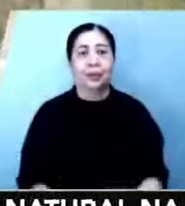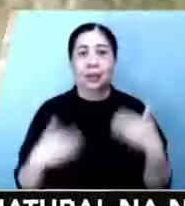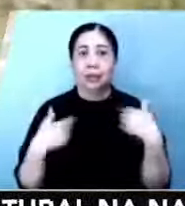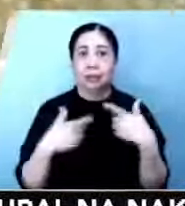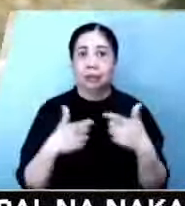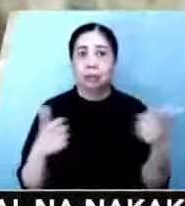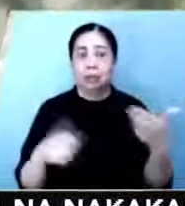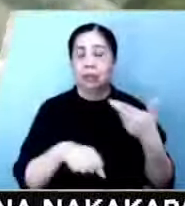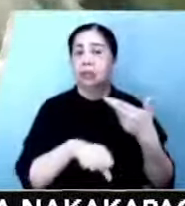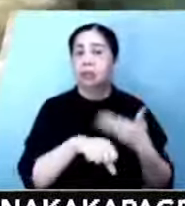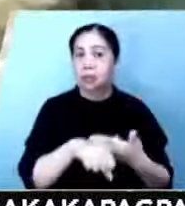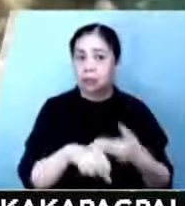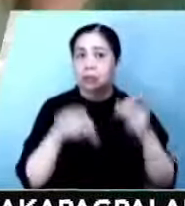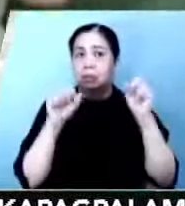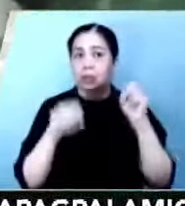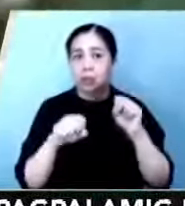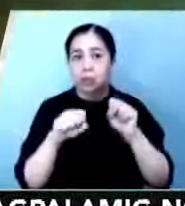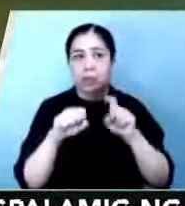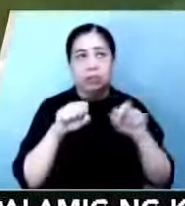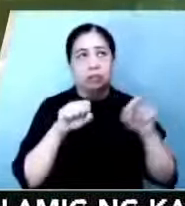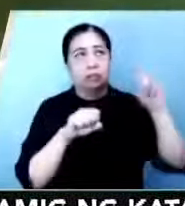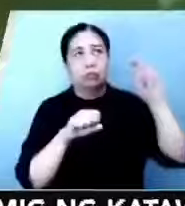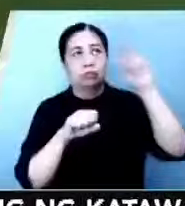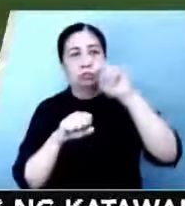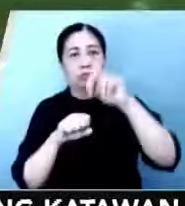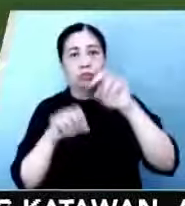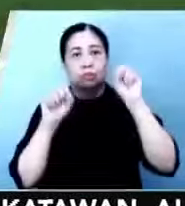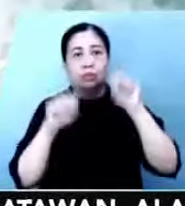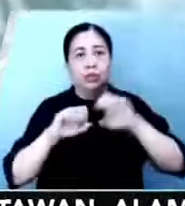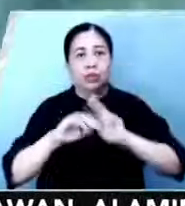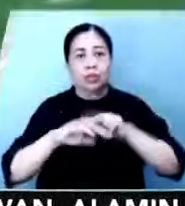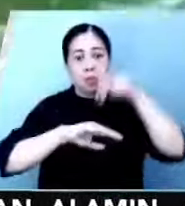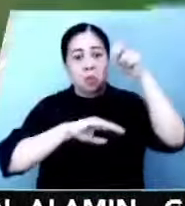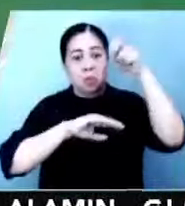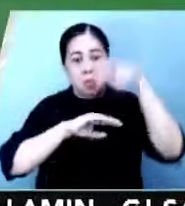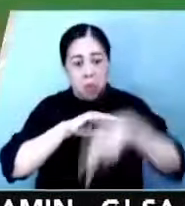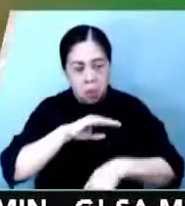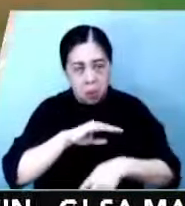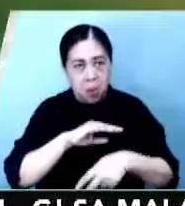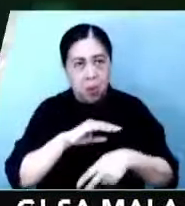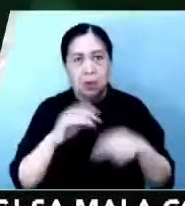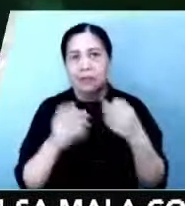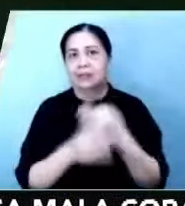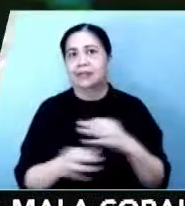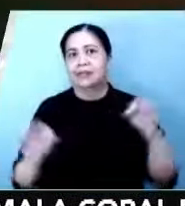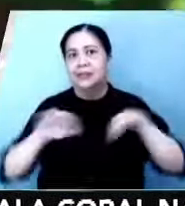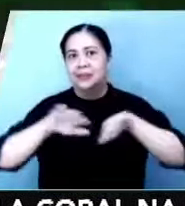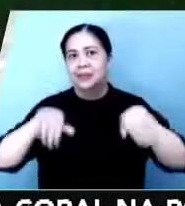na pwedeng akyatin at mag-dive sa ilog na free-flowing.